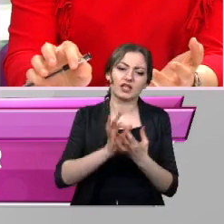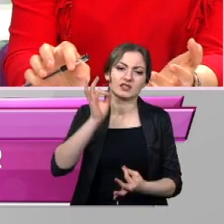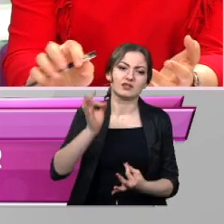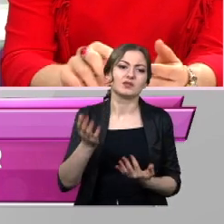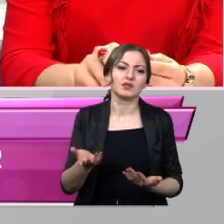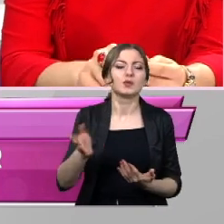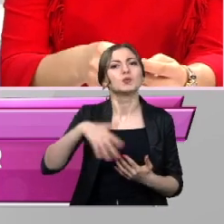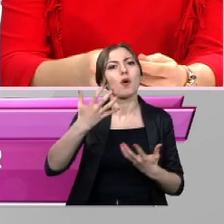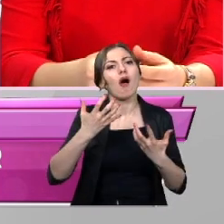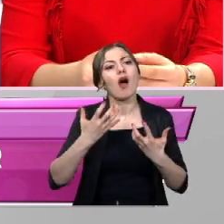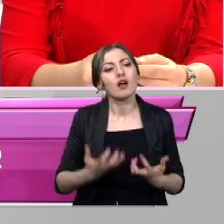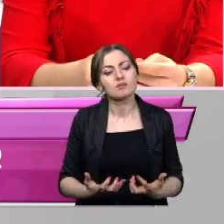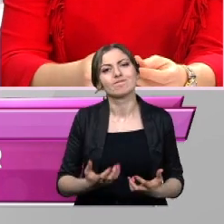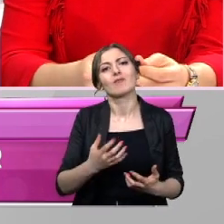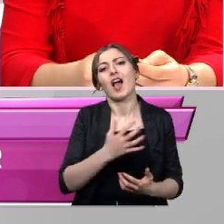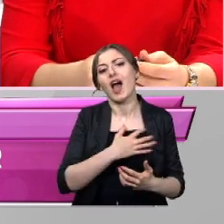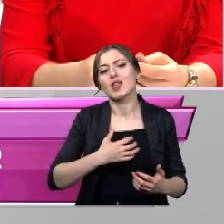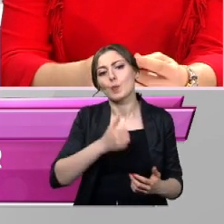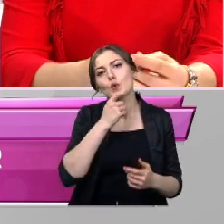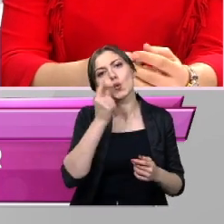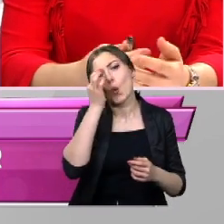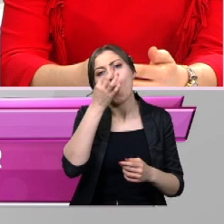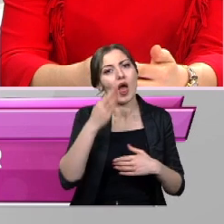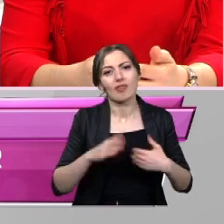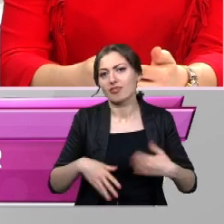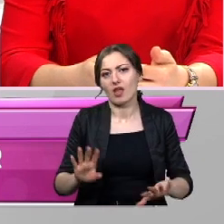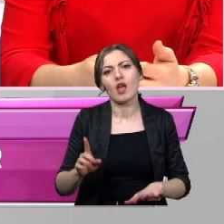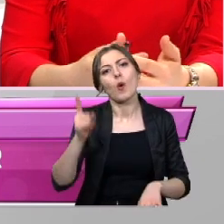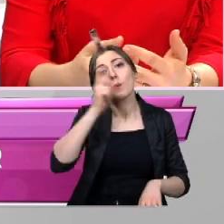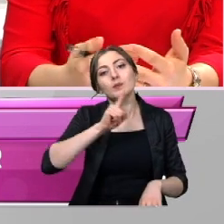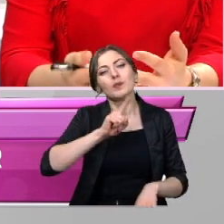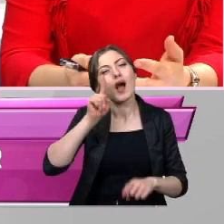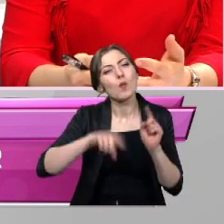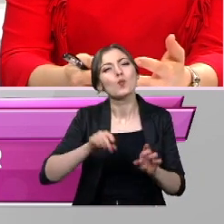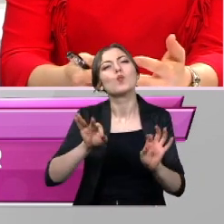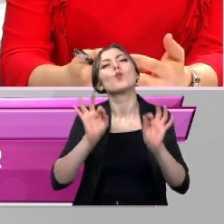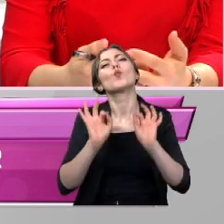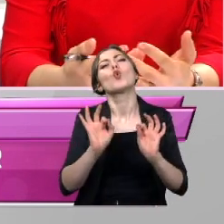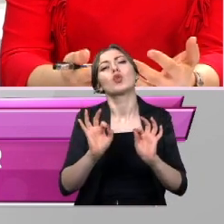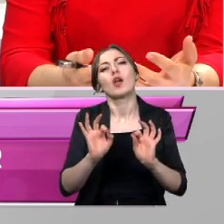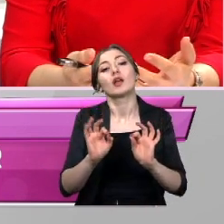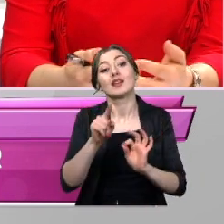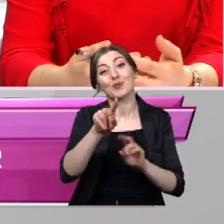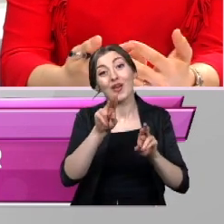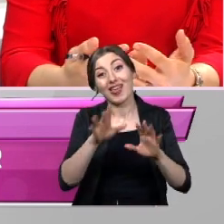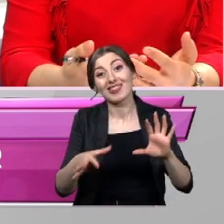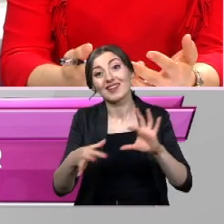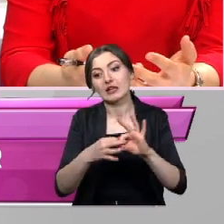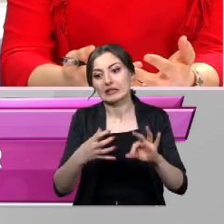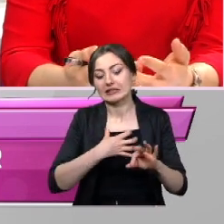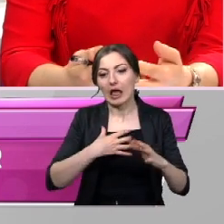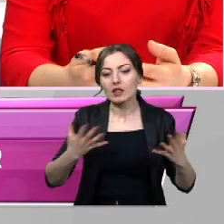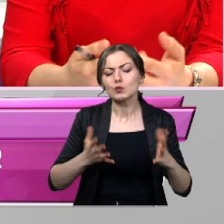zor bir arıza verir yani anne babalık Niçin öyle kolay bir şey değil o yüzden arada Mutlaka böyle şeyler olur bunlarla ilgili böyle